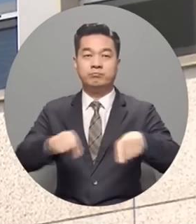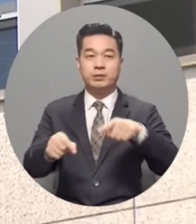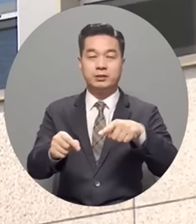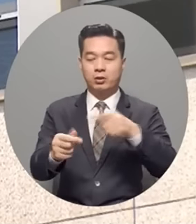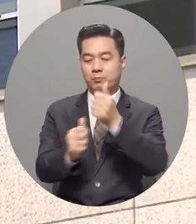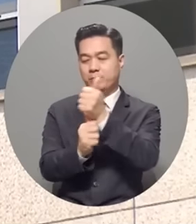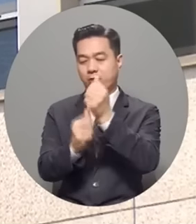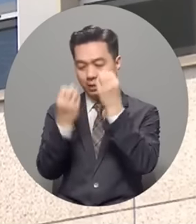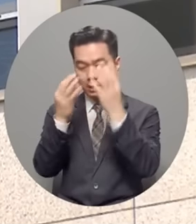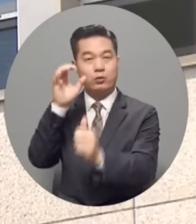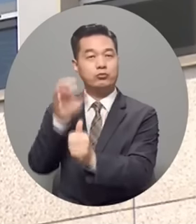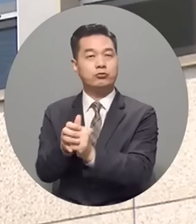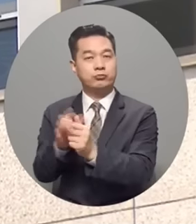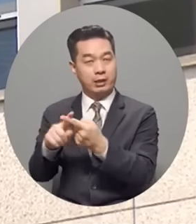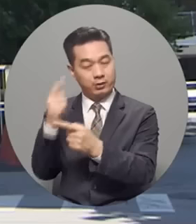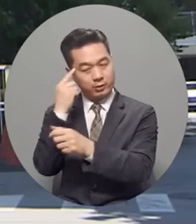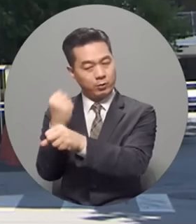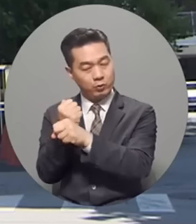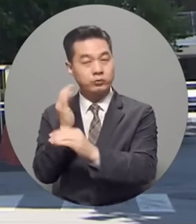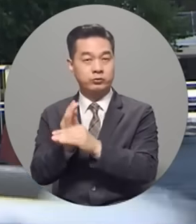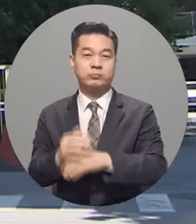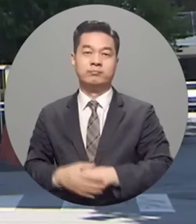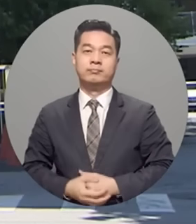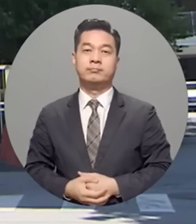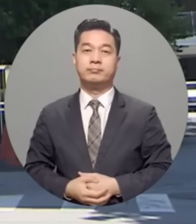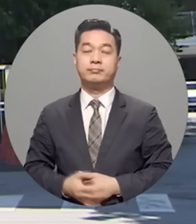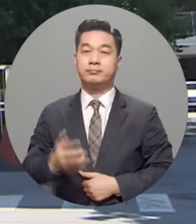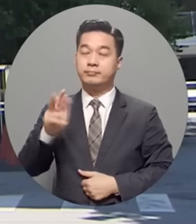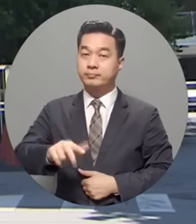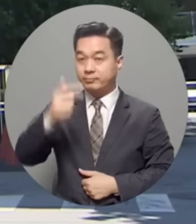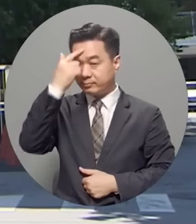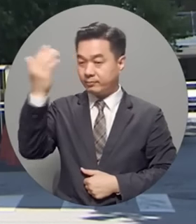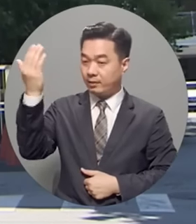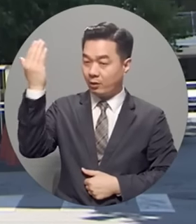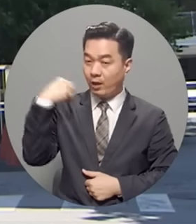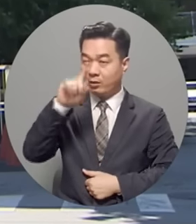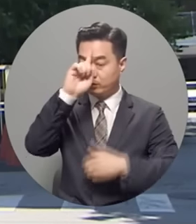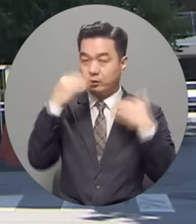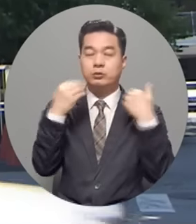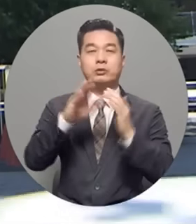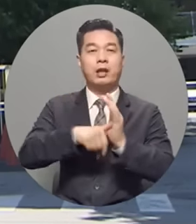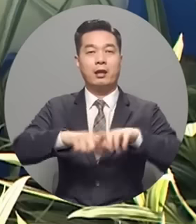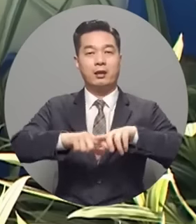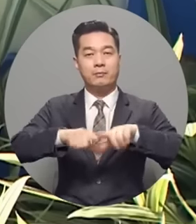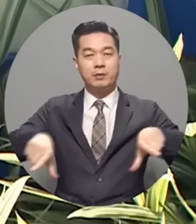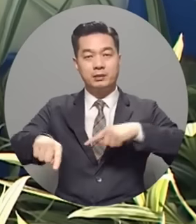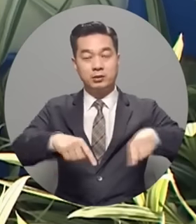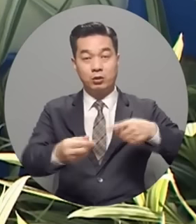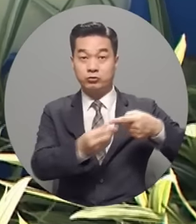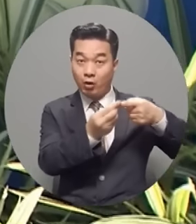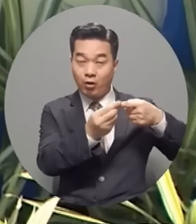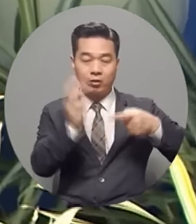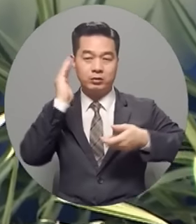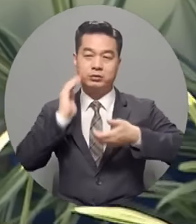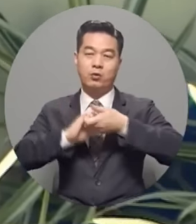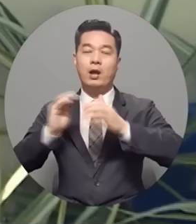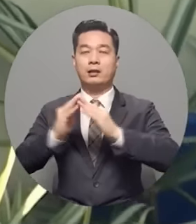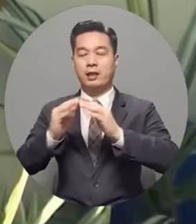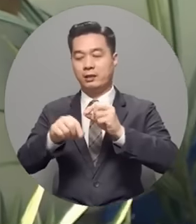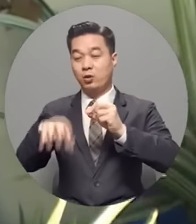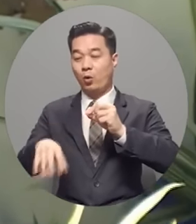방안을 검토하는 것으로 알려졌습니다. 하지만 과거 정권에서 민정수석은 사실상 청와대 직속